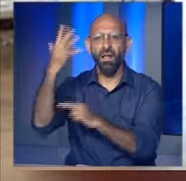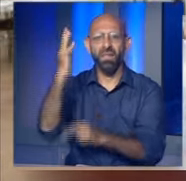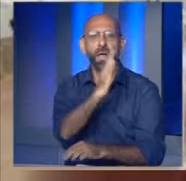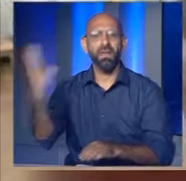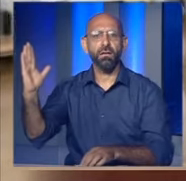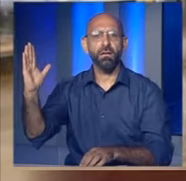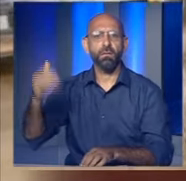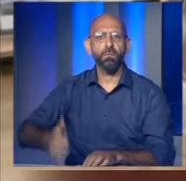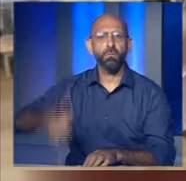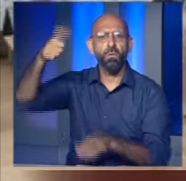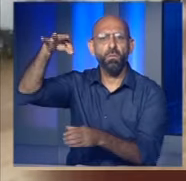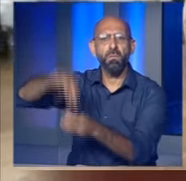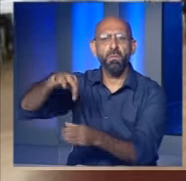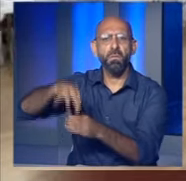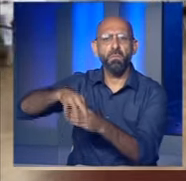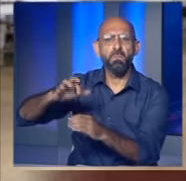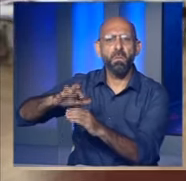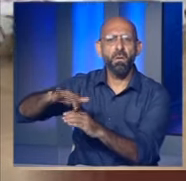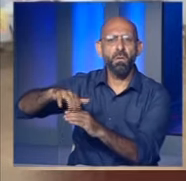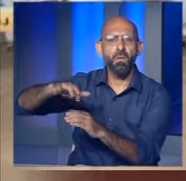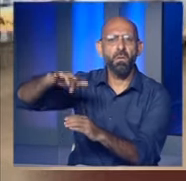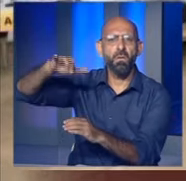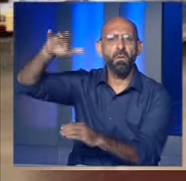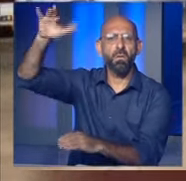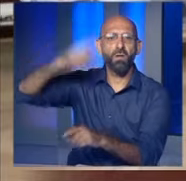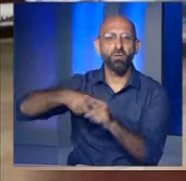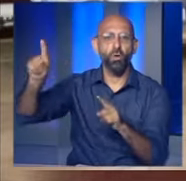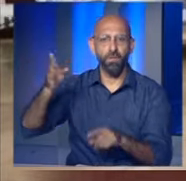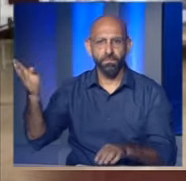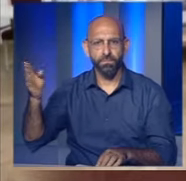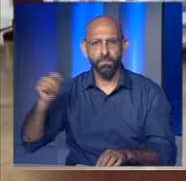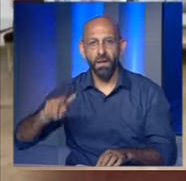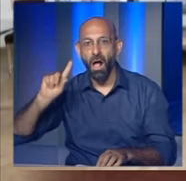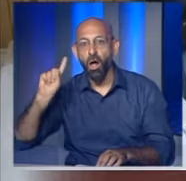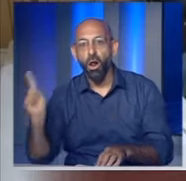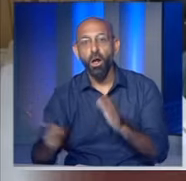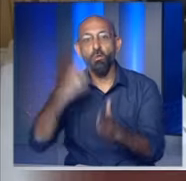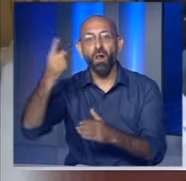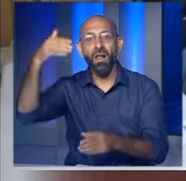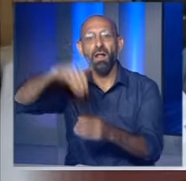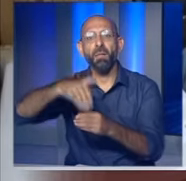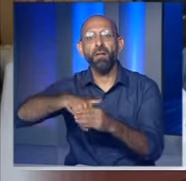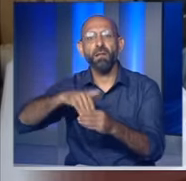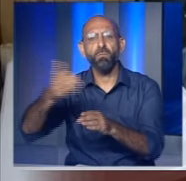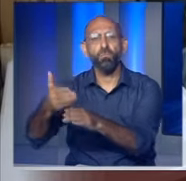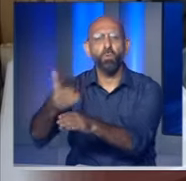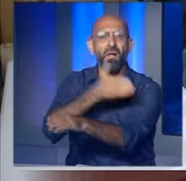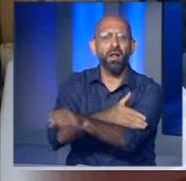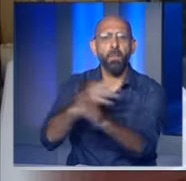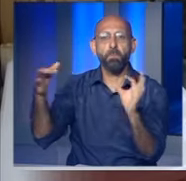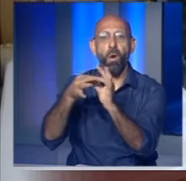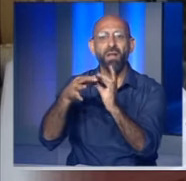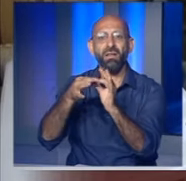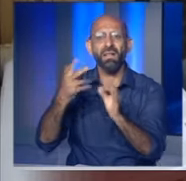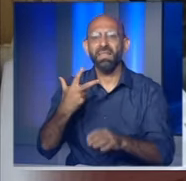اذ قد تفتح الطريق امام اليمين المتطرف للوصول الى السلطه بعد اسبوع الجوله الاولى من الانتخابات التشريعيه المبكره